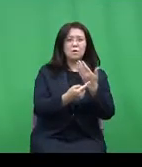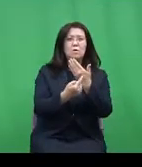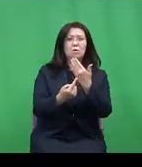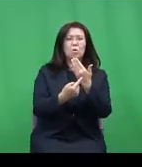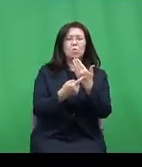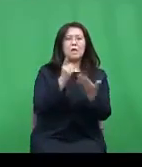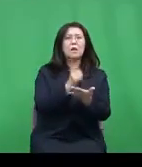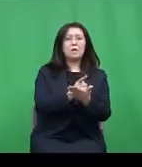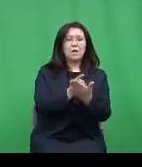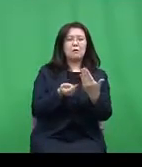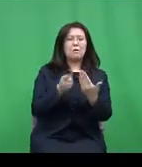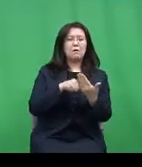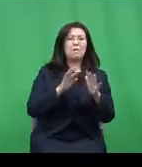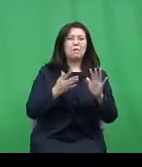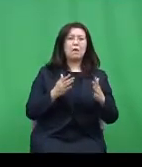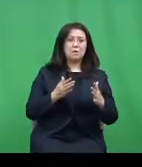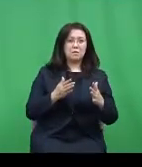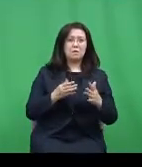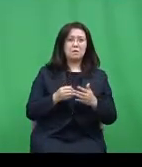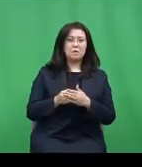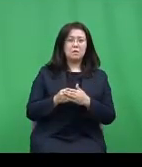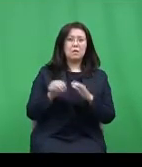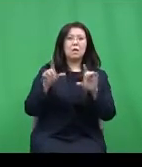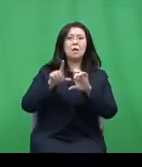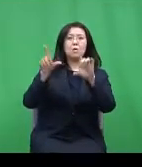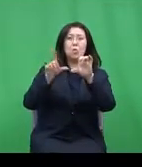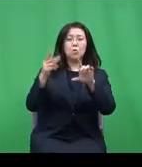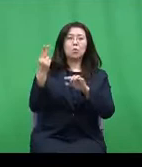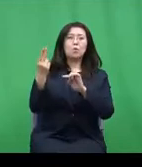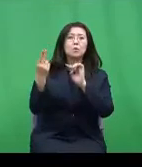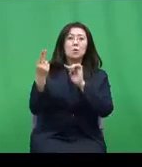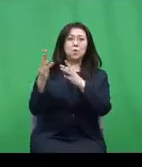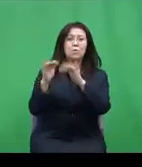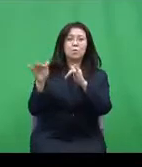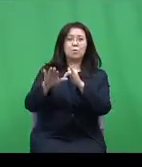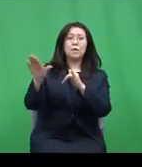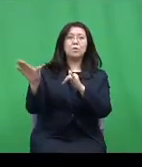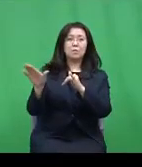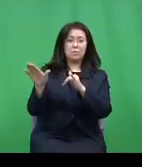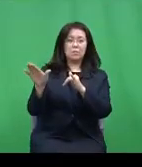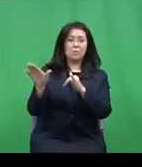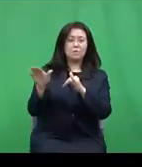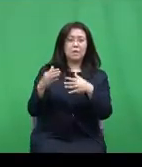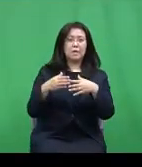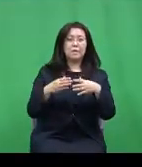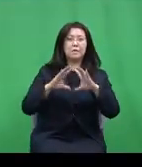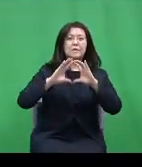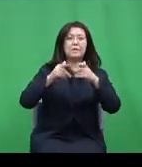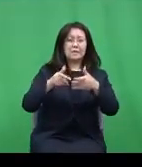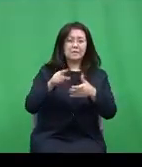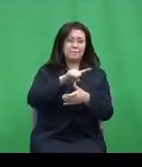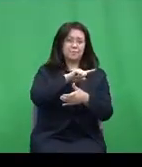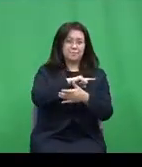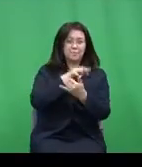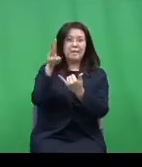た餅になると。また東京のことを考えてもですね、東京都民は世界で最も